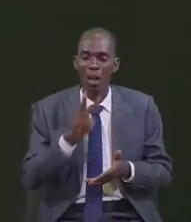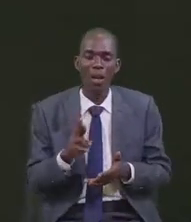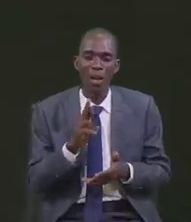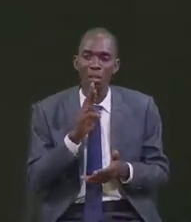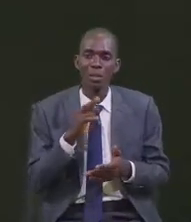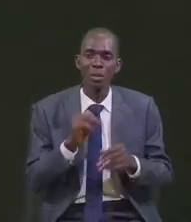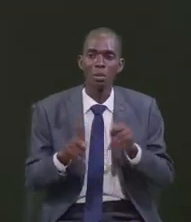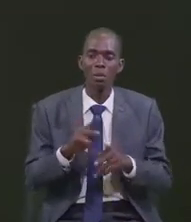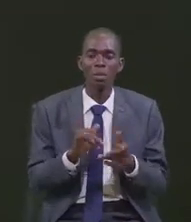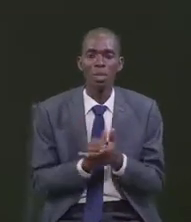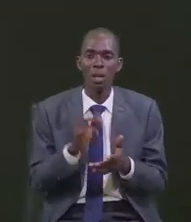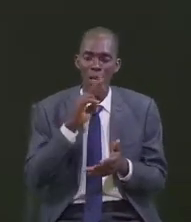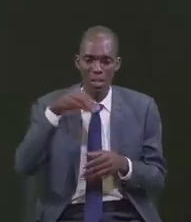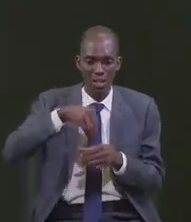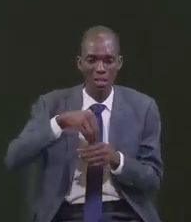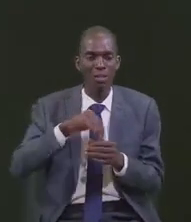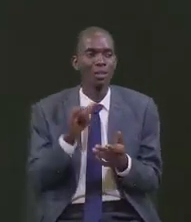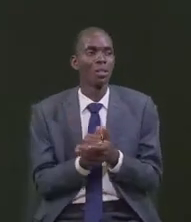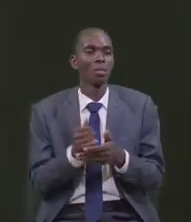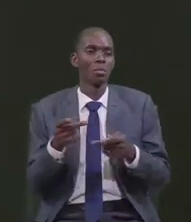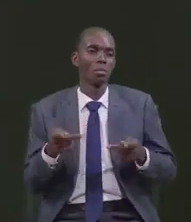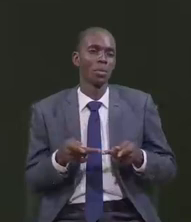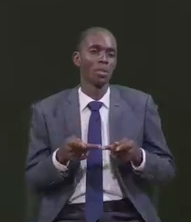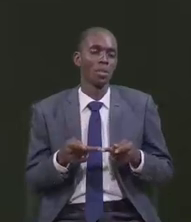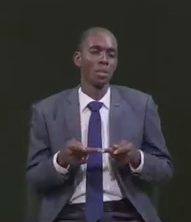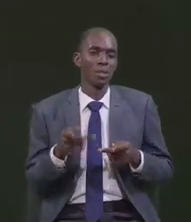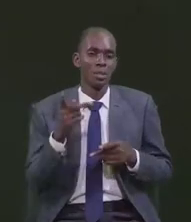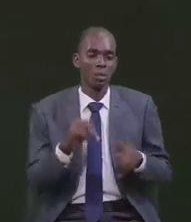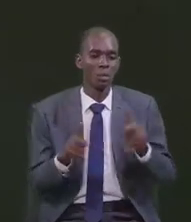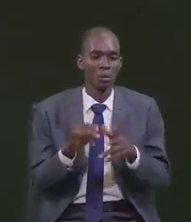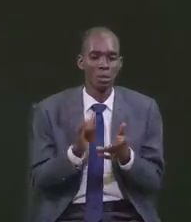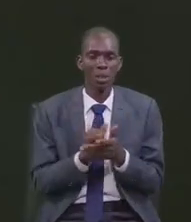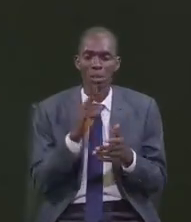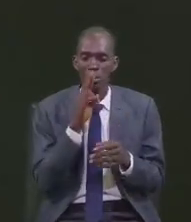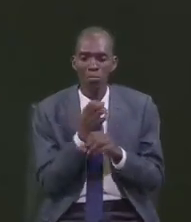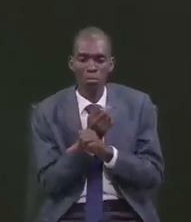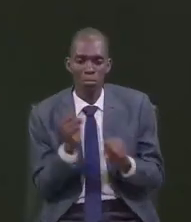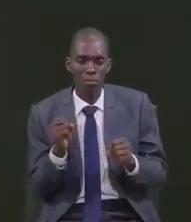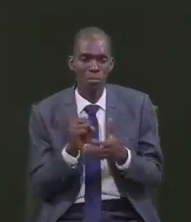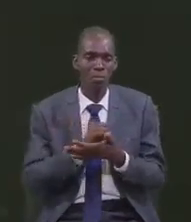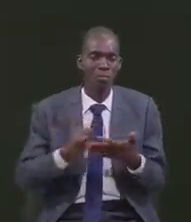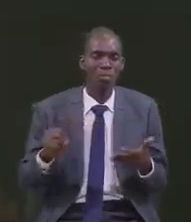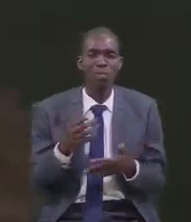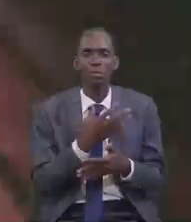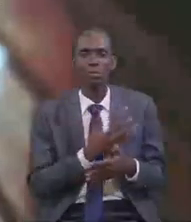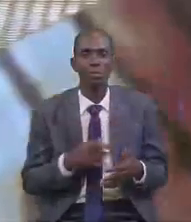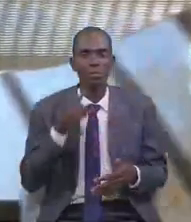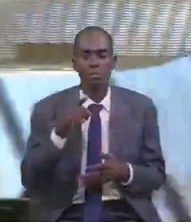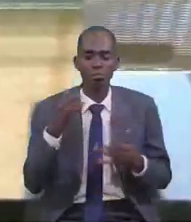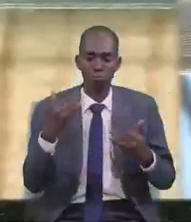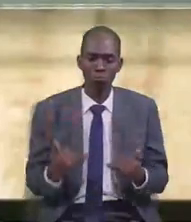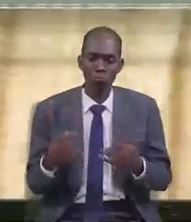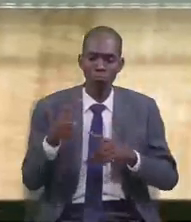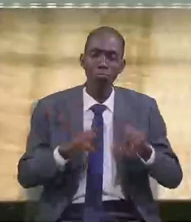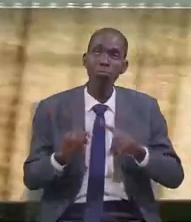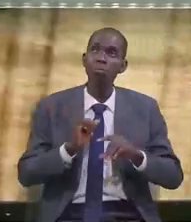la vraie église. Sauvée, sanctifiée, purifiée. Et tu dis que je me donne